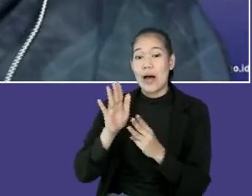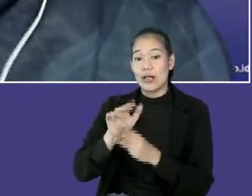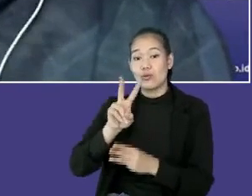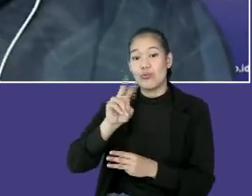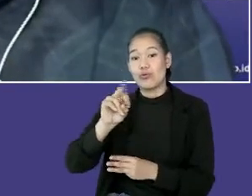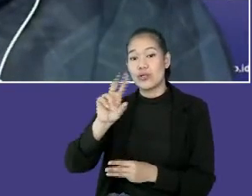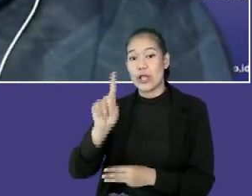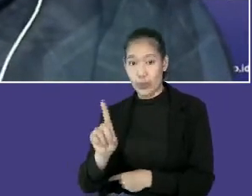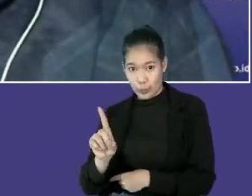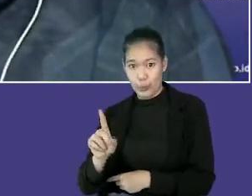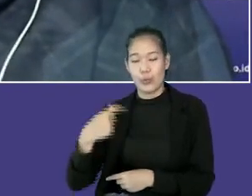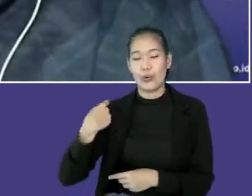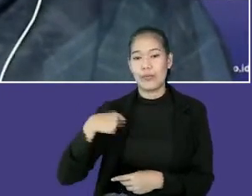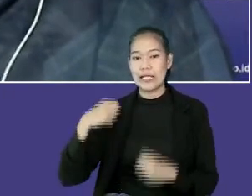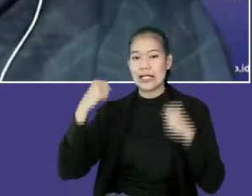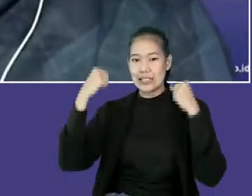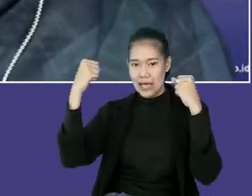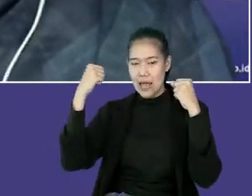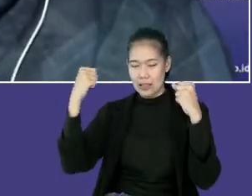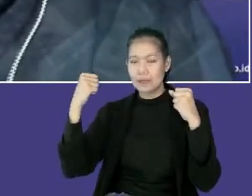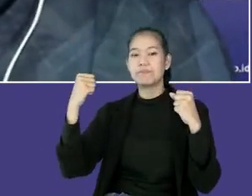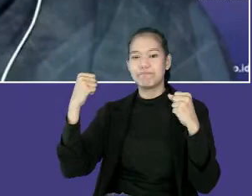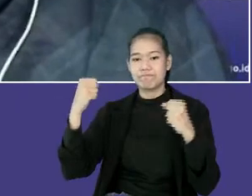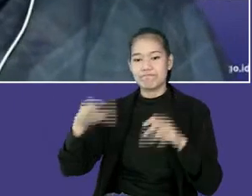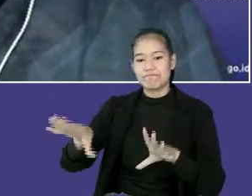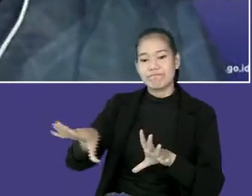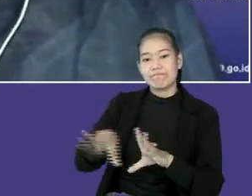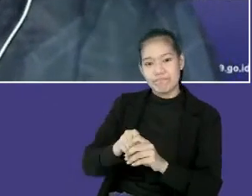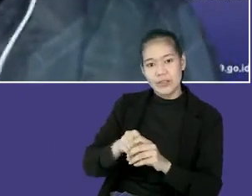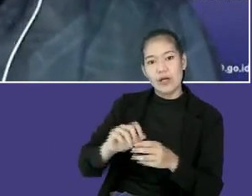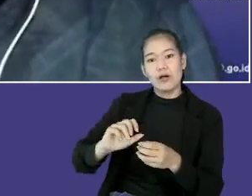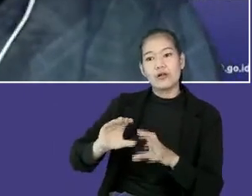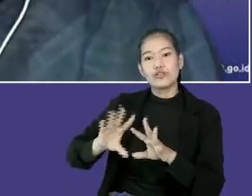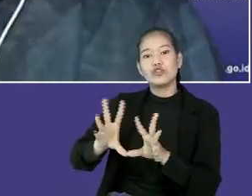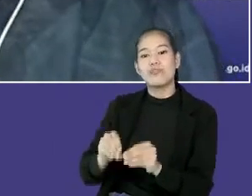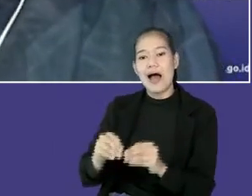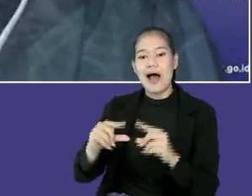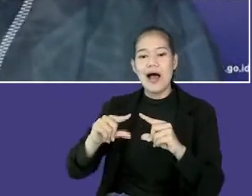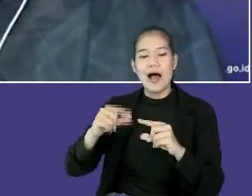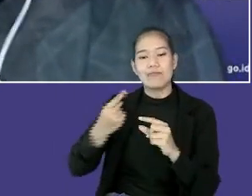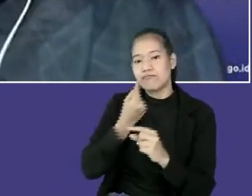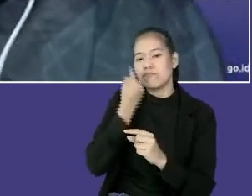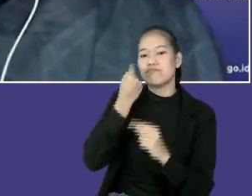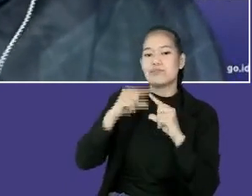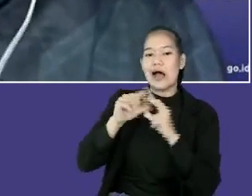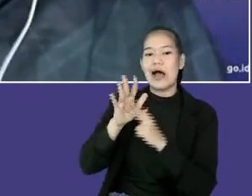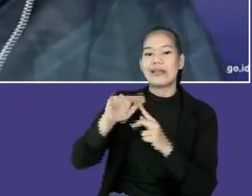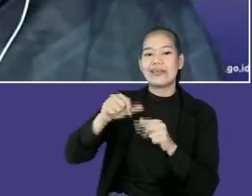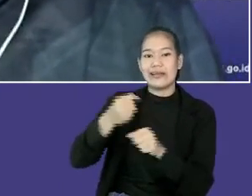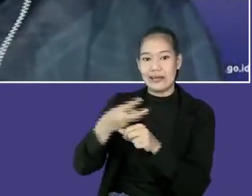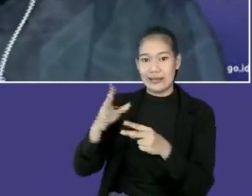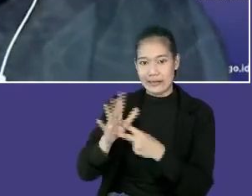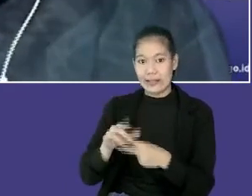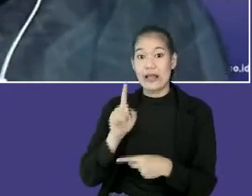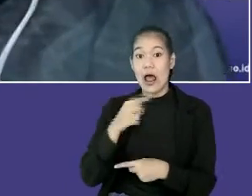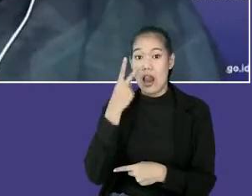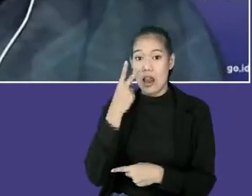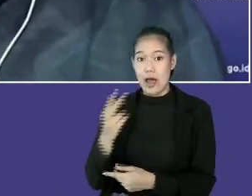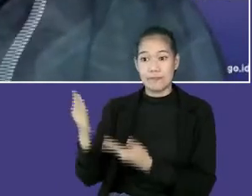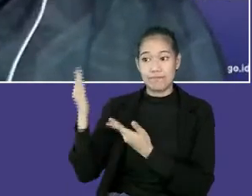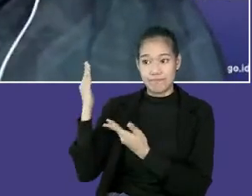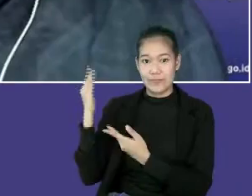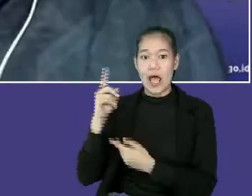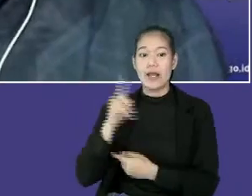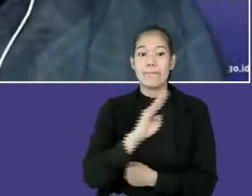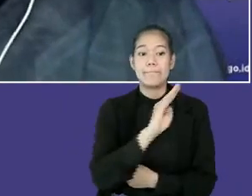2021 Kementerian Kesehatan juga mengikutsertakan jumlah pemeriksaan antigen nah ini kalau dokter Lu lihat di dalam grafiknya